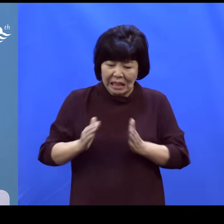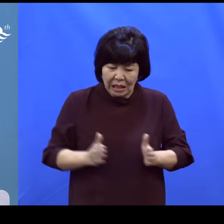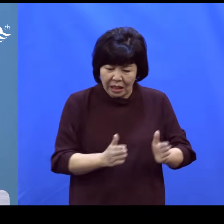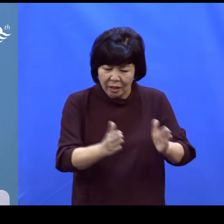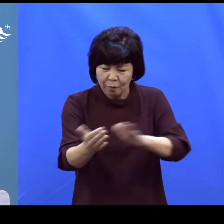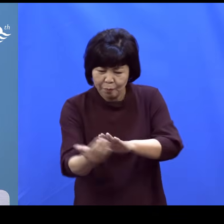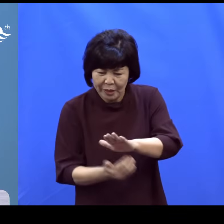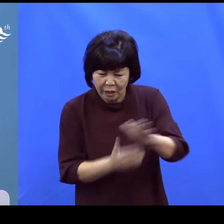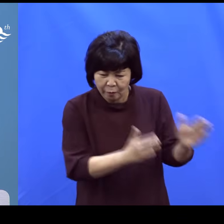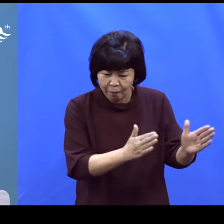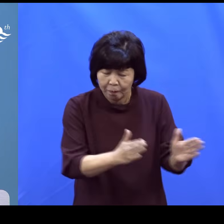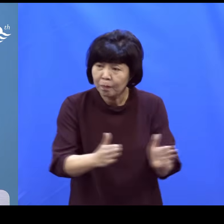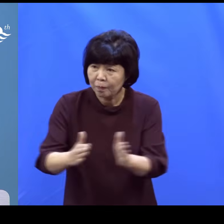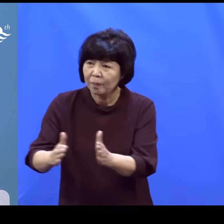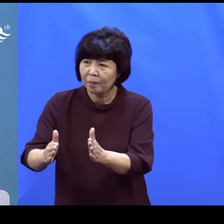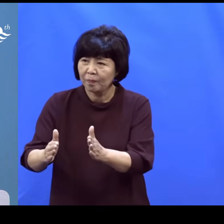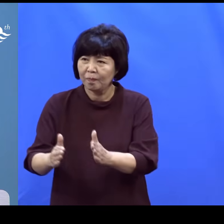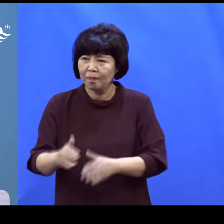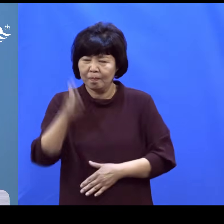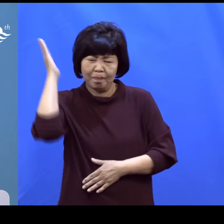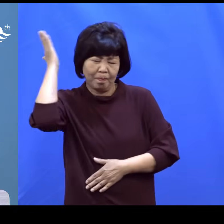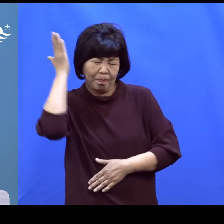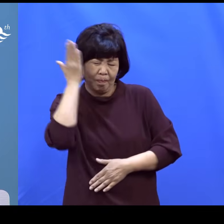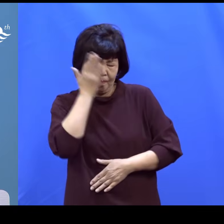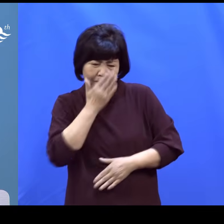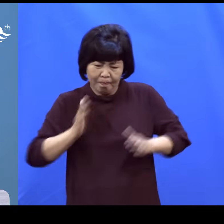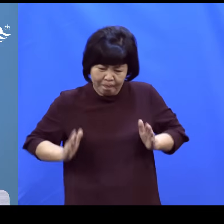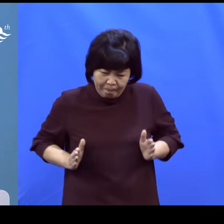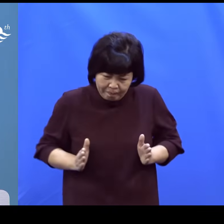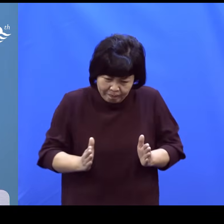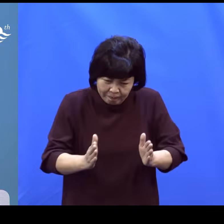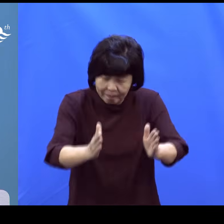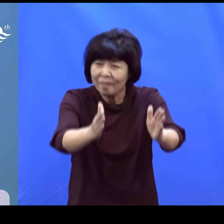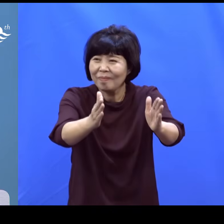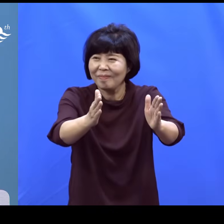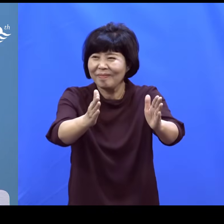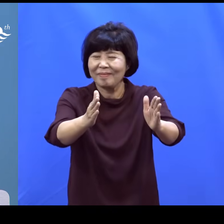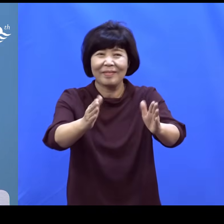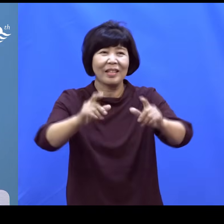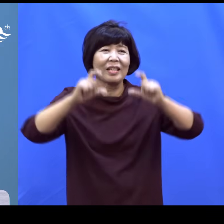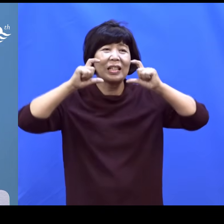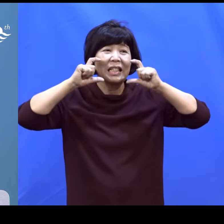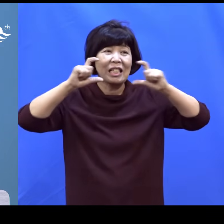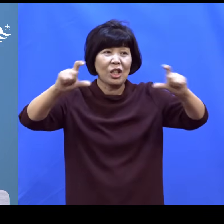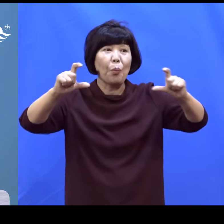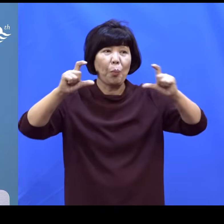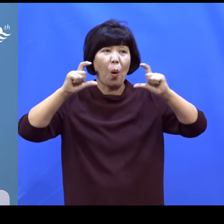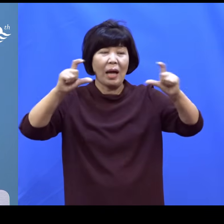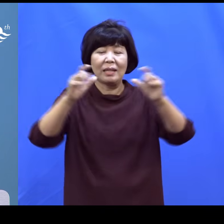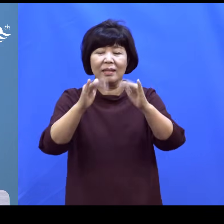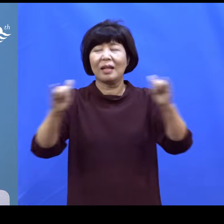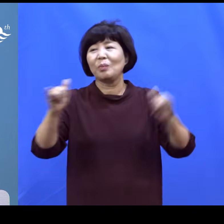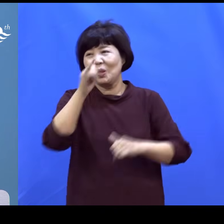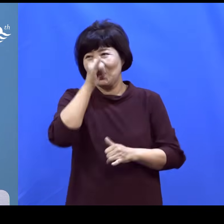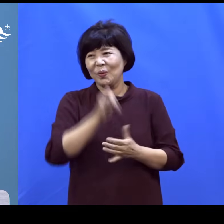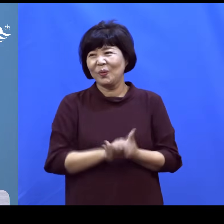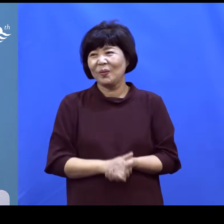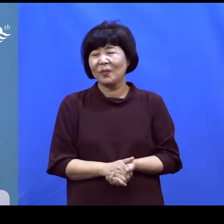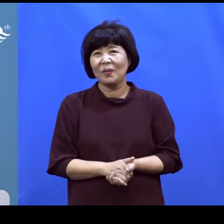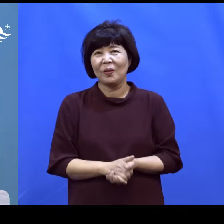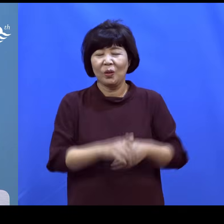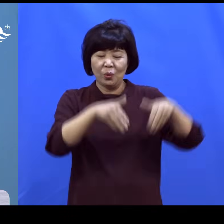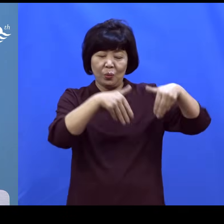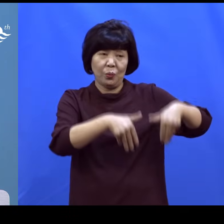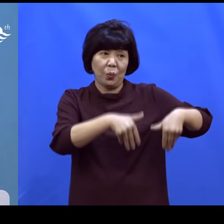미리 앞서서 왕의 길을 닦고 그분이 오신다라고 하는 것을 선포하는 사람이 이 헤럴드라는 사람들이, 그